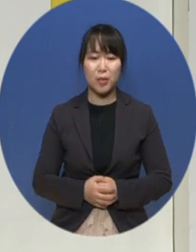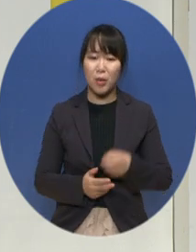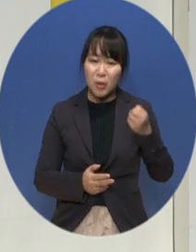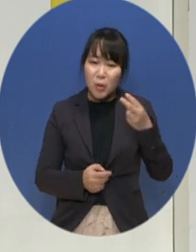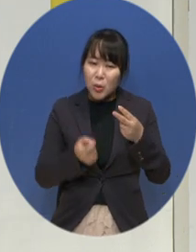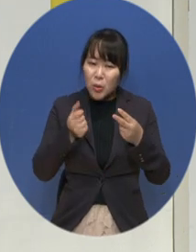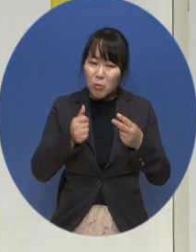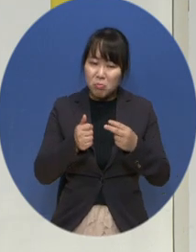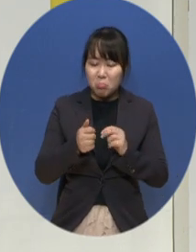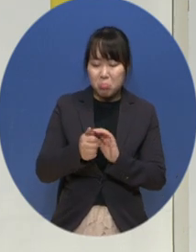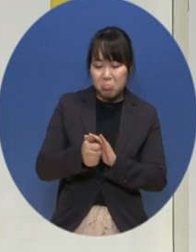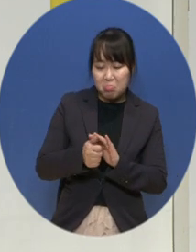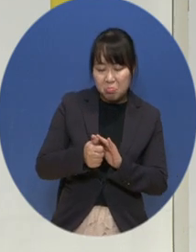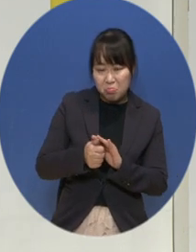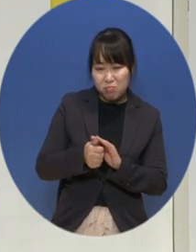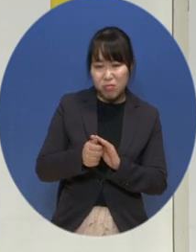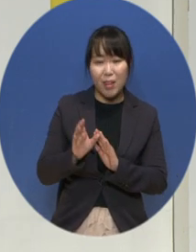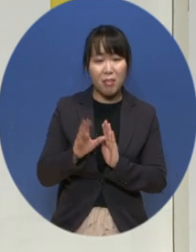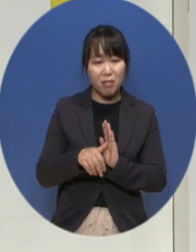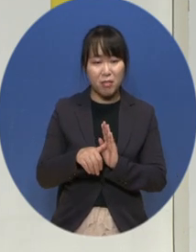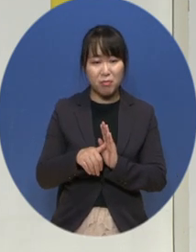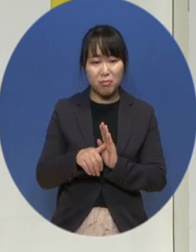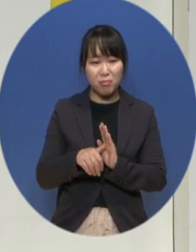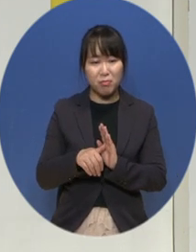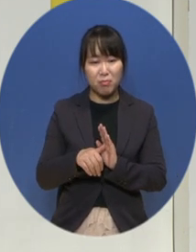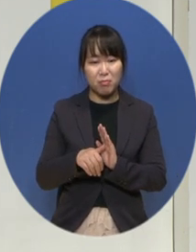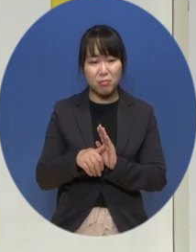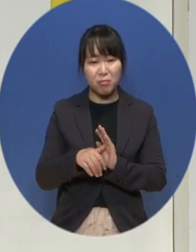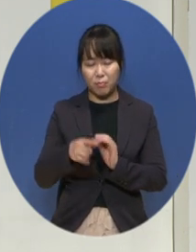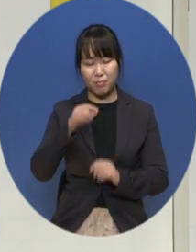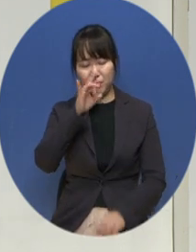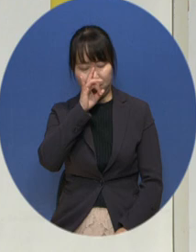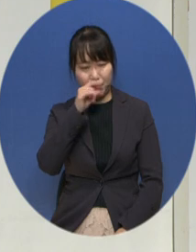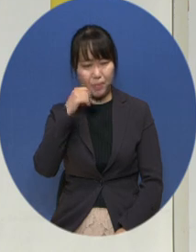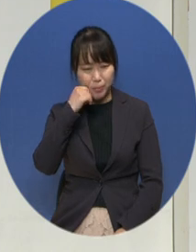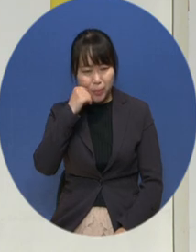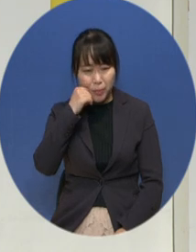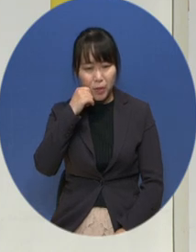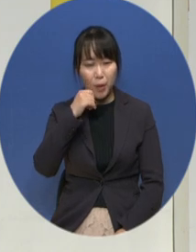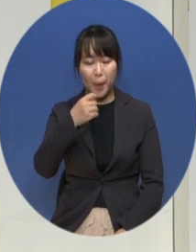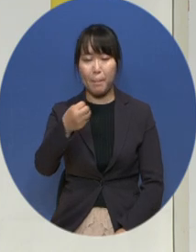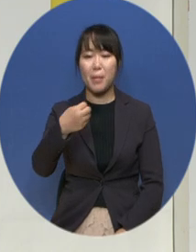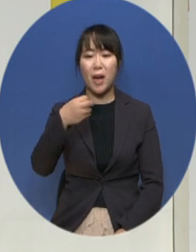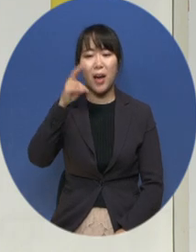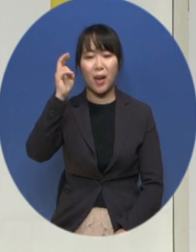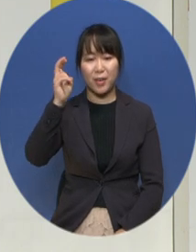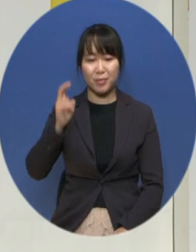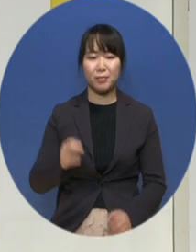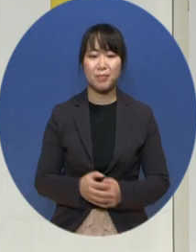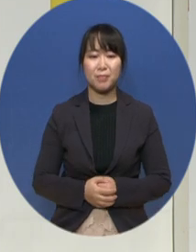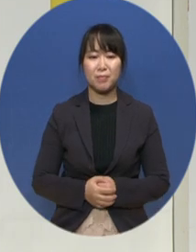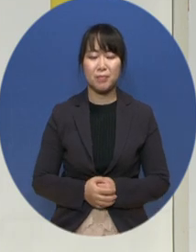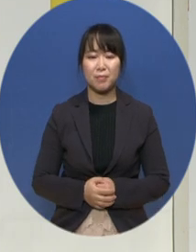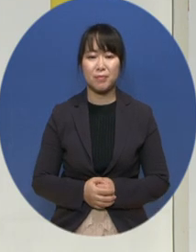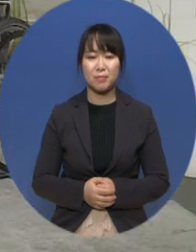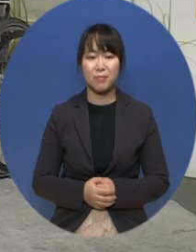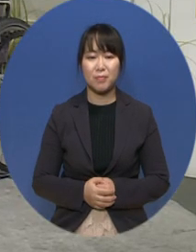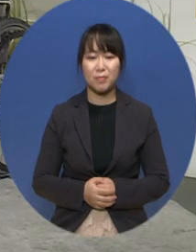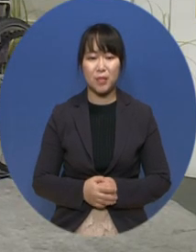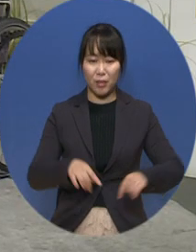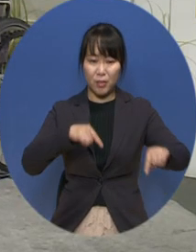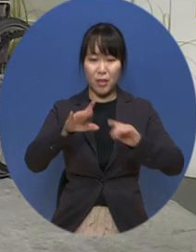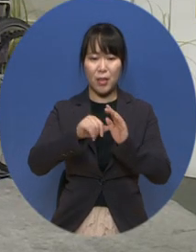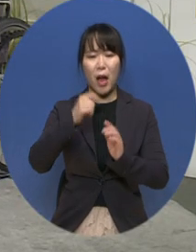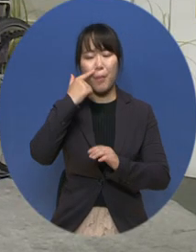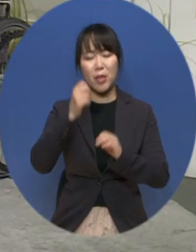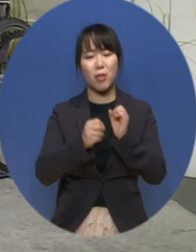조금 움찔거리고 할 때는 그럴 거 같은 때는 그렇게 못하도록 이렇게 말씀 하셨던 거 장치를 하시면서 아버님의